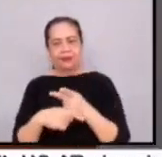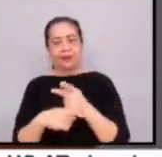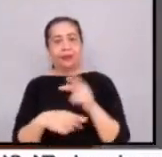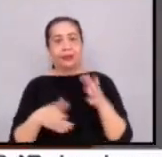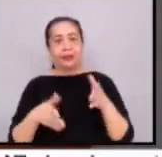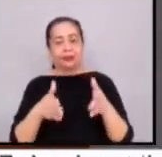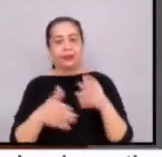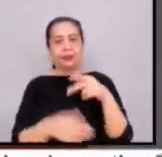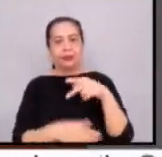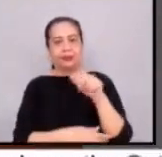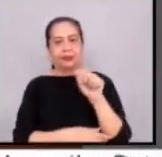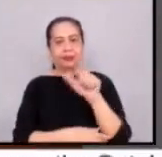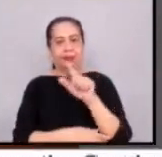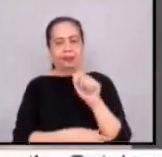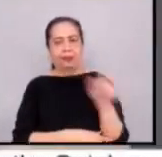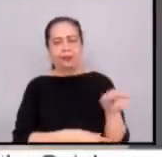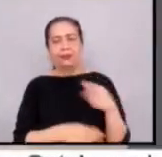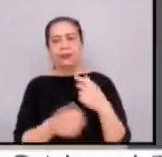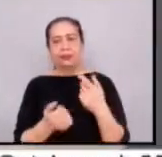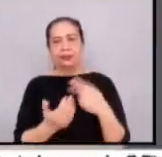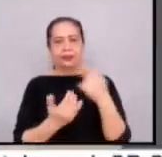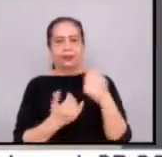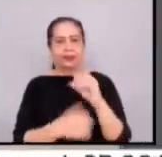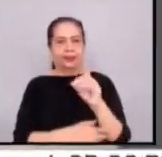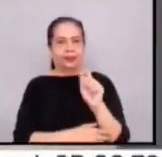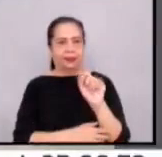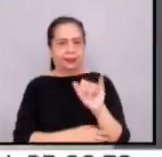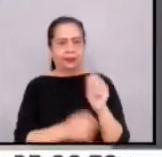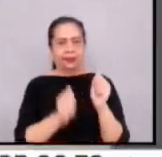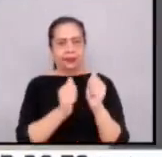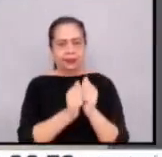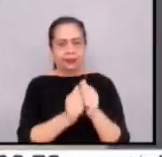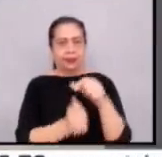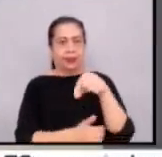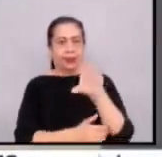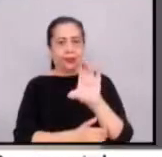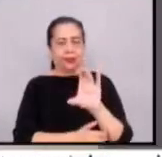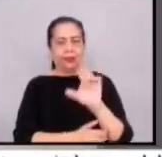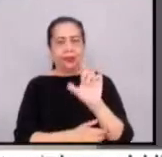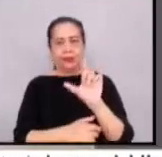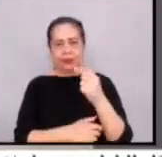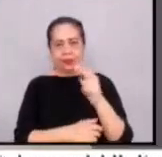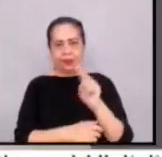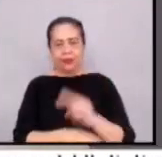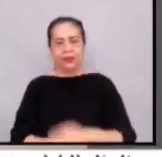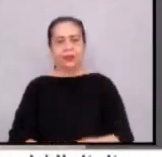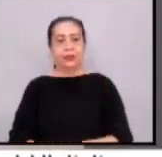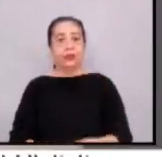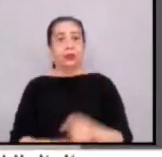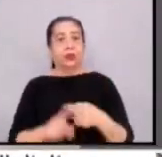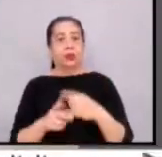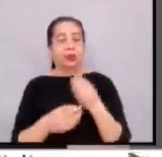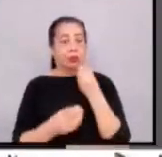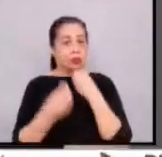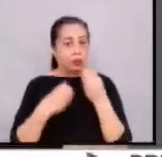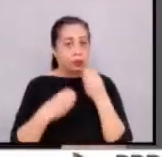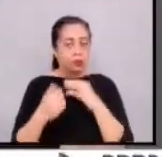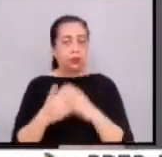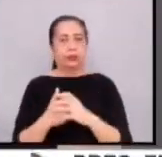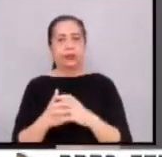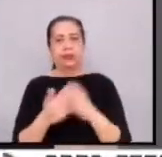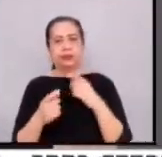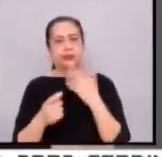proyekto ng Department of Trade and Industry katuwang ang Quezon City Government. Mula sa mga pagkain at mga